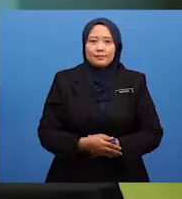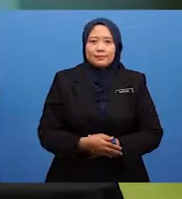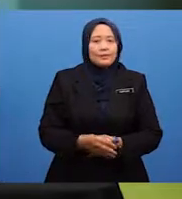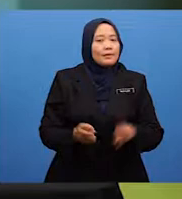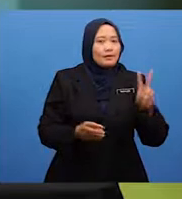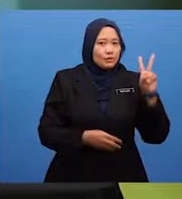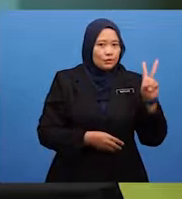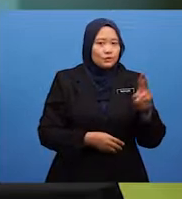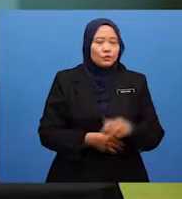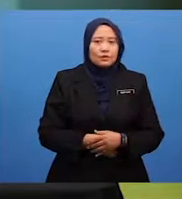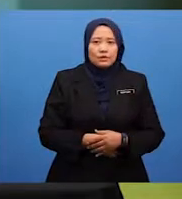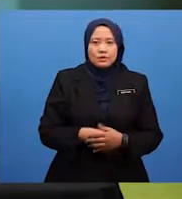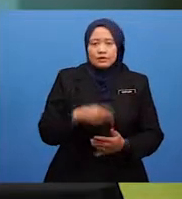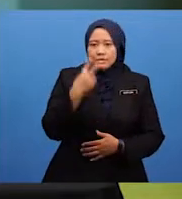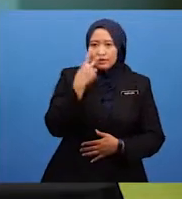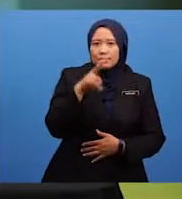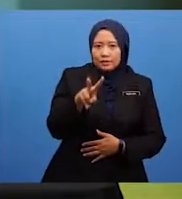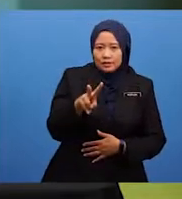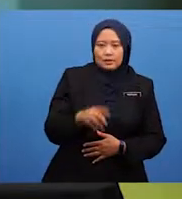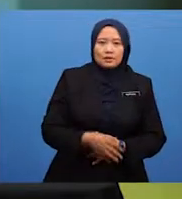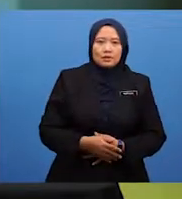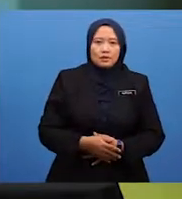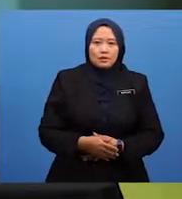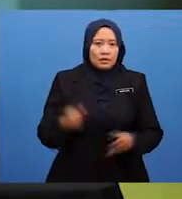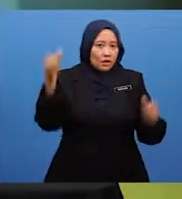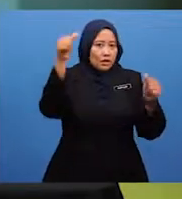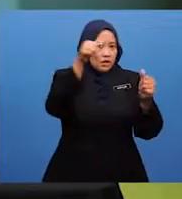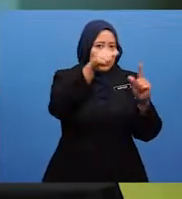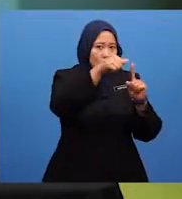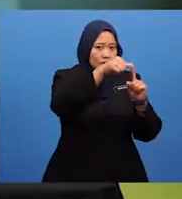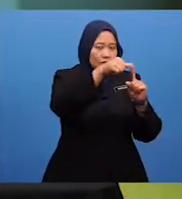Kedua, perhatikan arah bola yang bergerak ini.